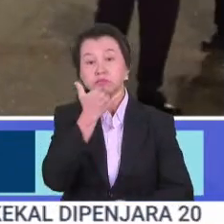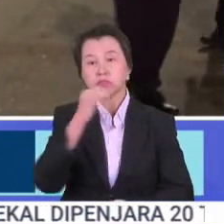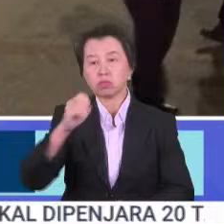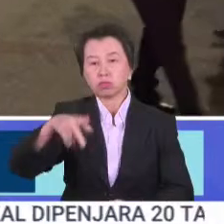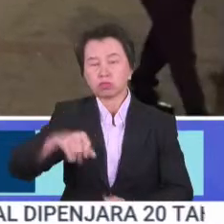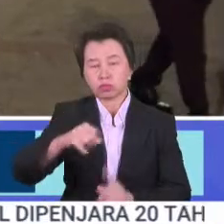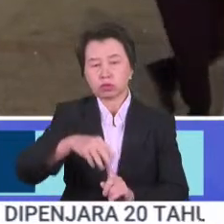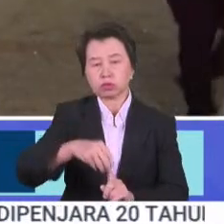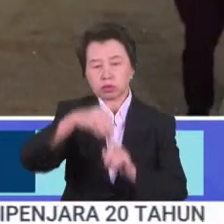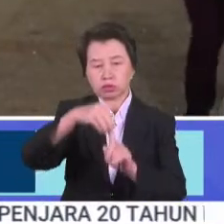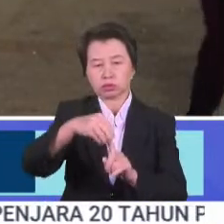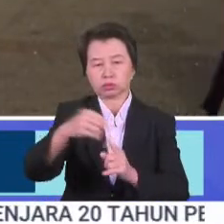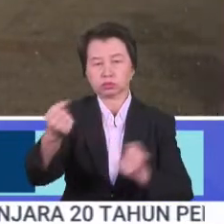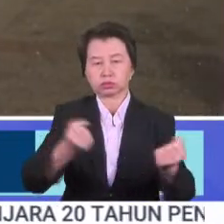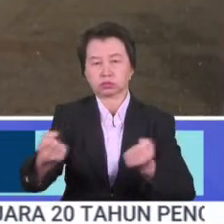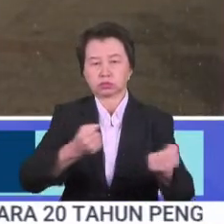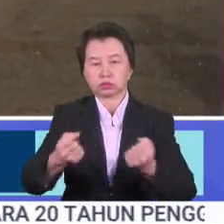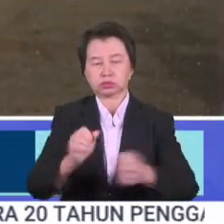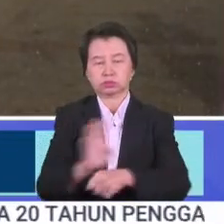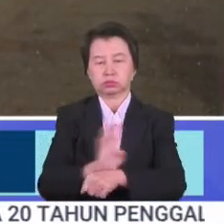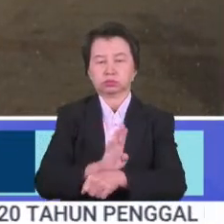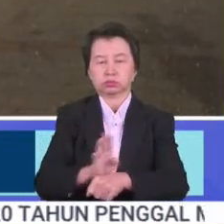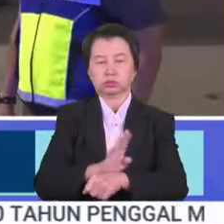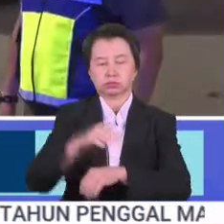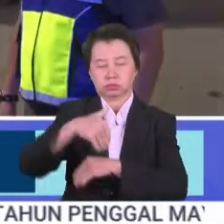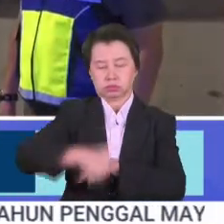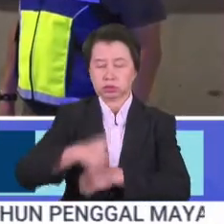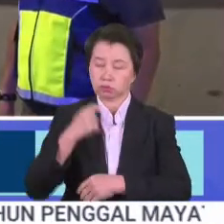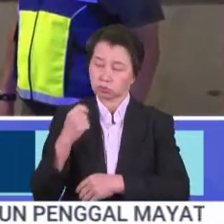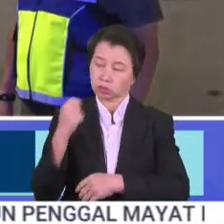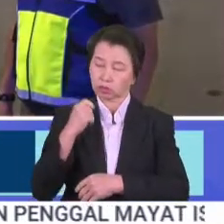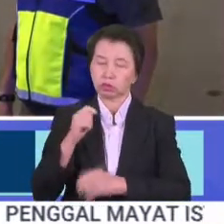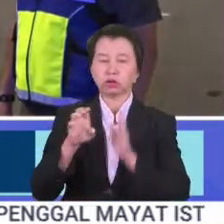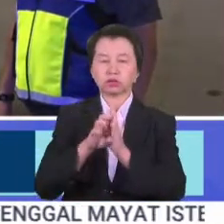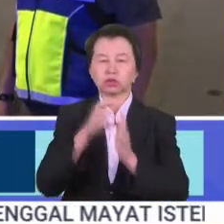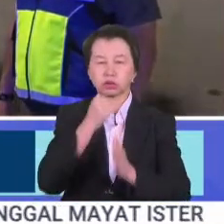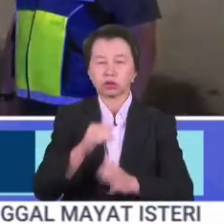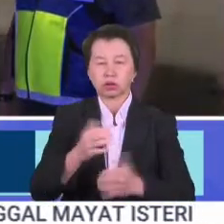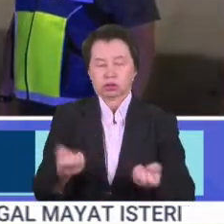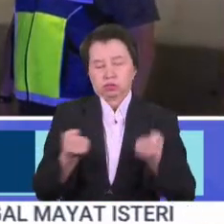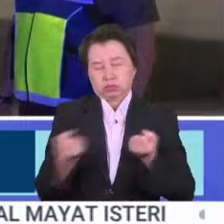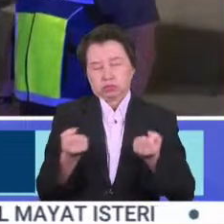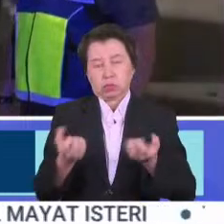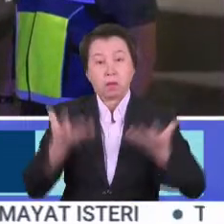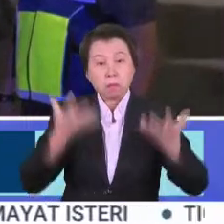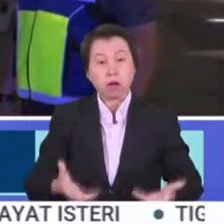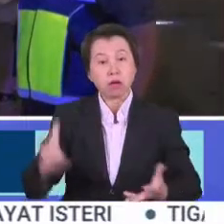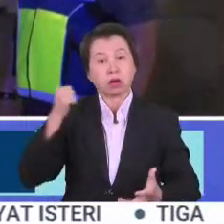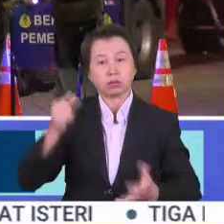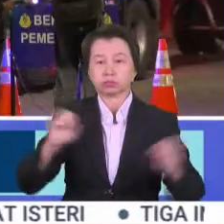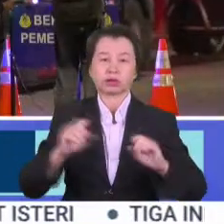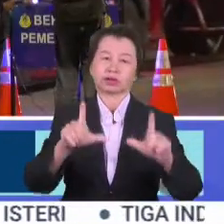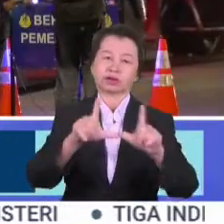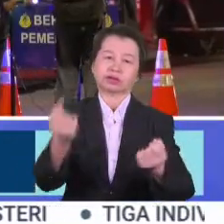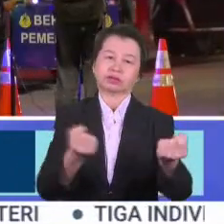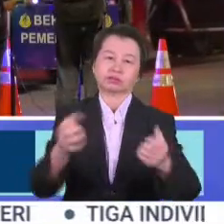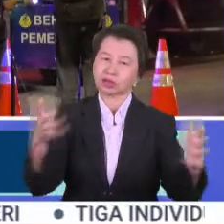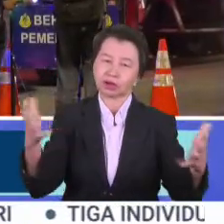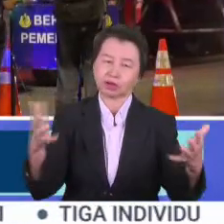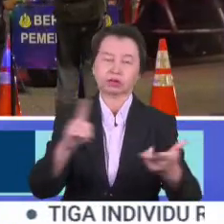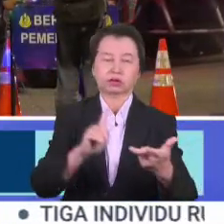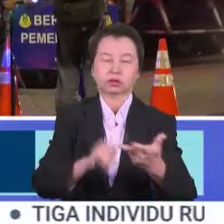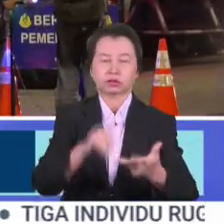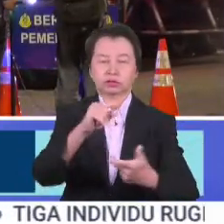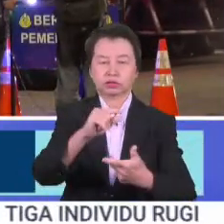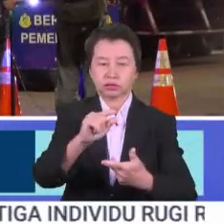ops khas bersepadu kenderaan perdagangan malam tadi. Antara kesalahannya membawa kelebihan muatan, tidak mempunyai lesen kenderaan barangan